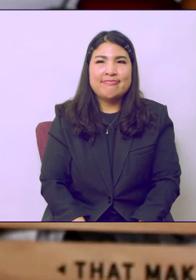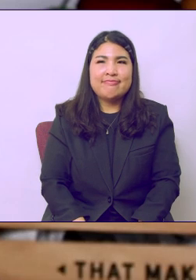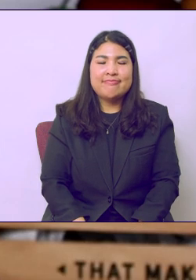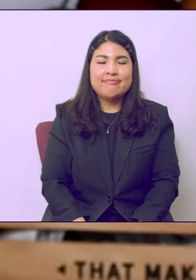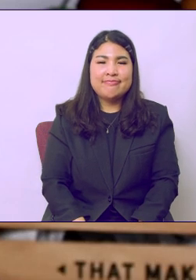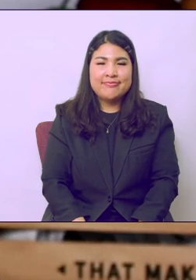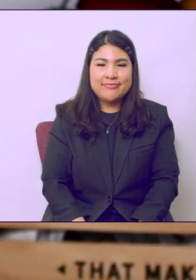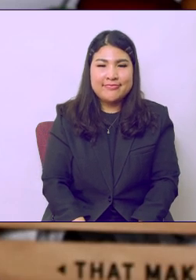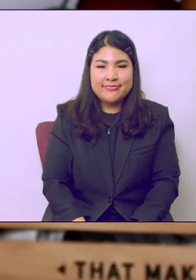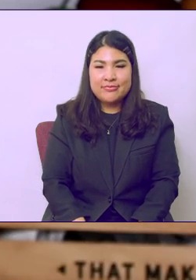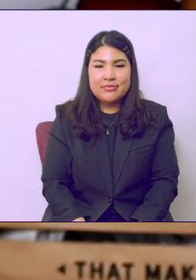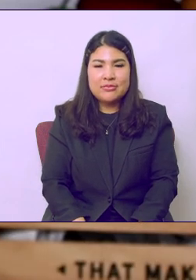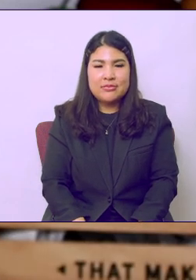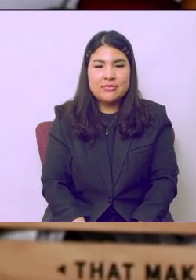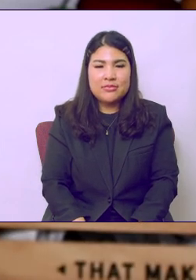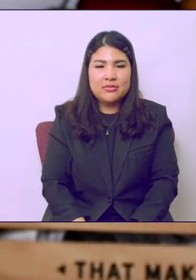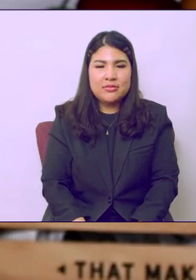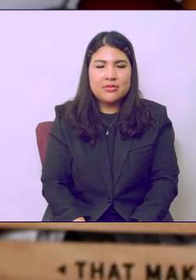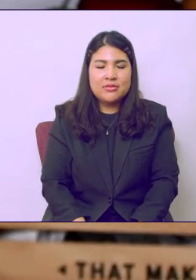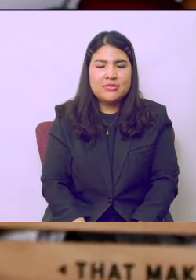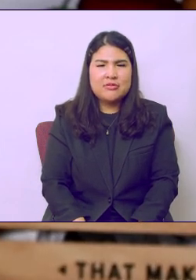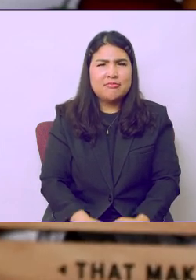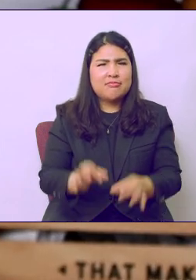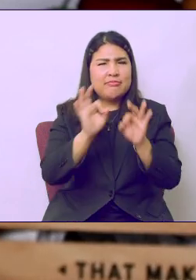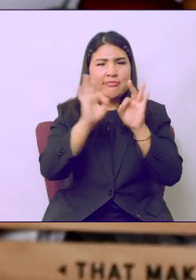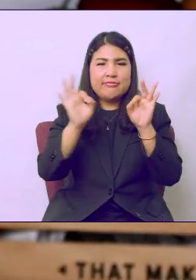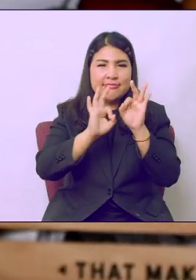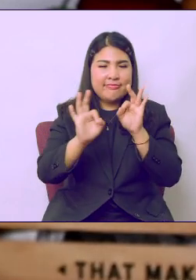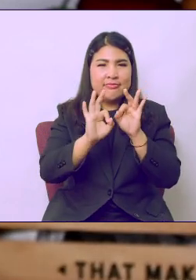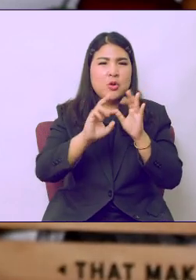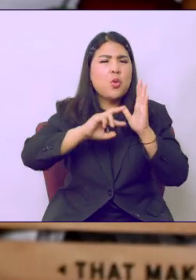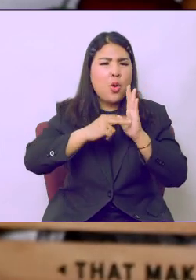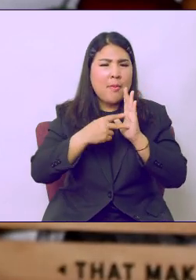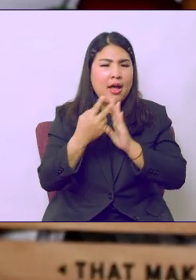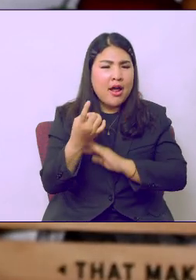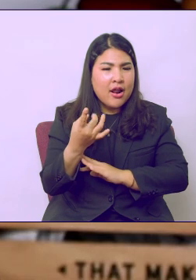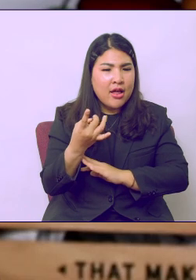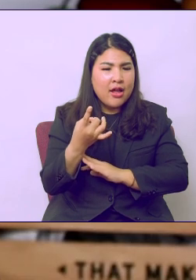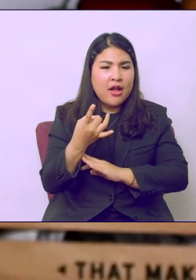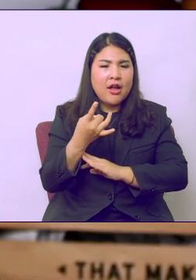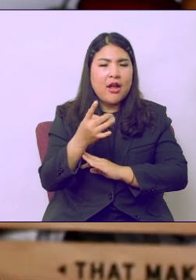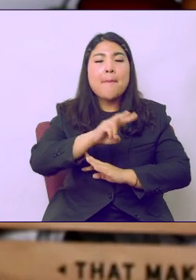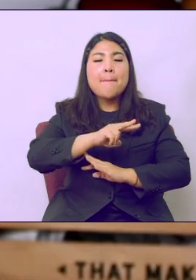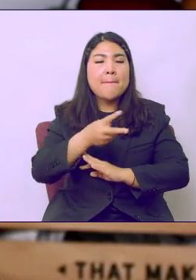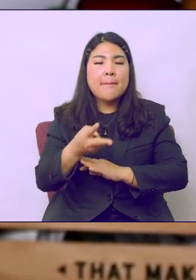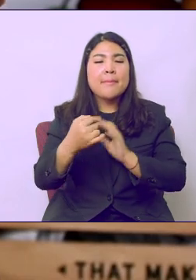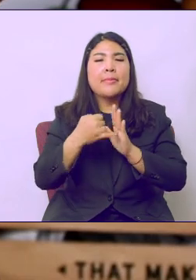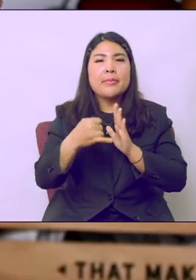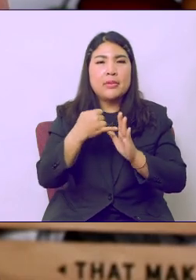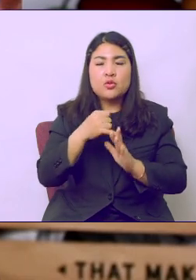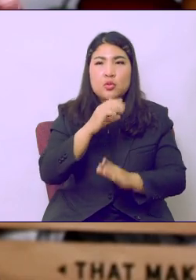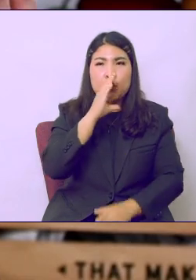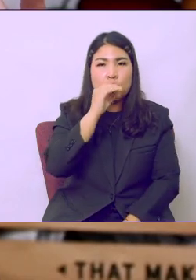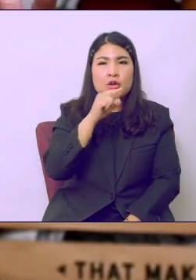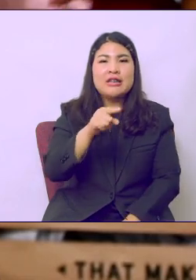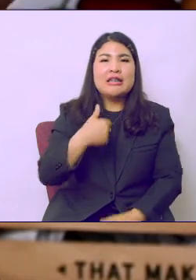ครับซัธานามีความหมายยังไงนะครับจริงๆเอาแปลง่ายๆเลยเนาะแปลง่ายๆเลยเเบอกว่าให้เอาถ้าเอา